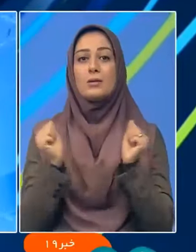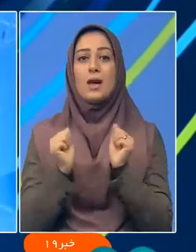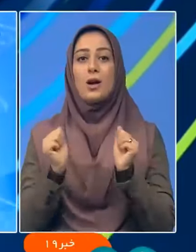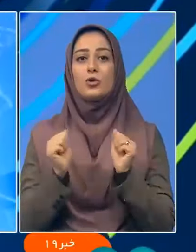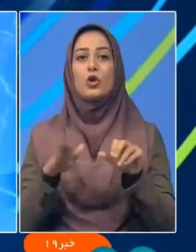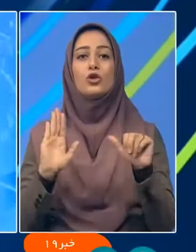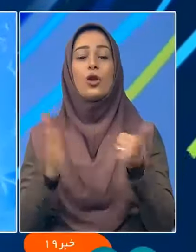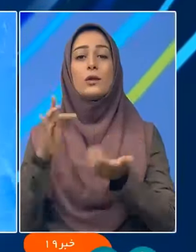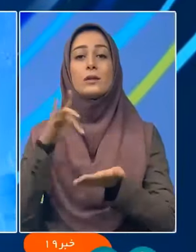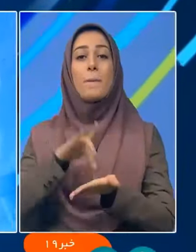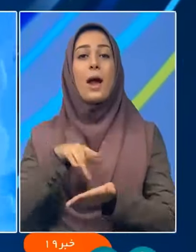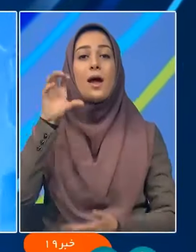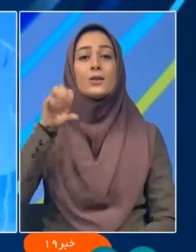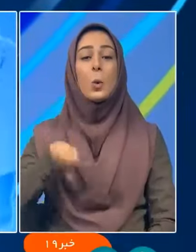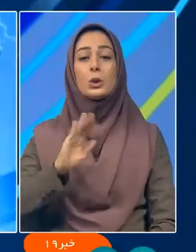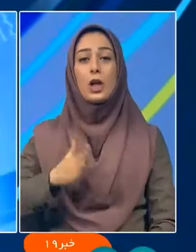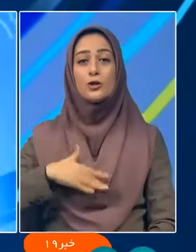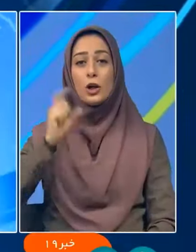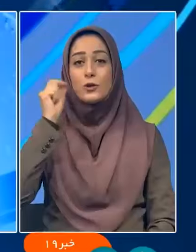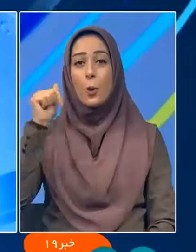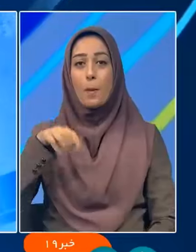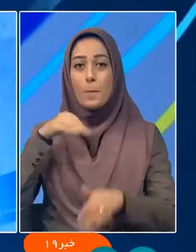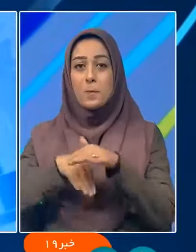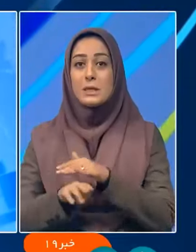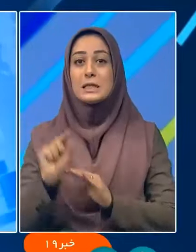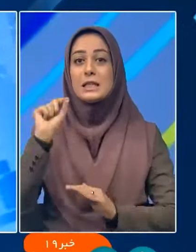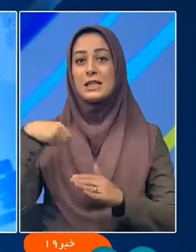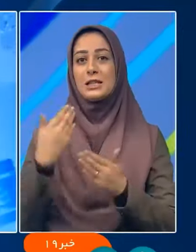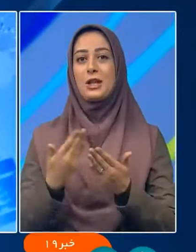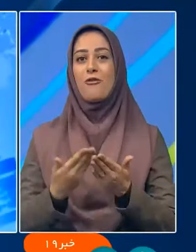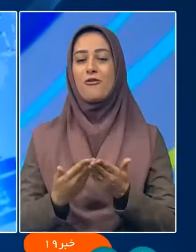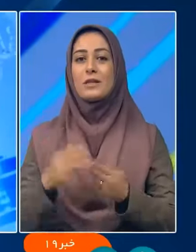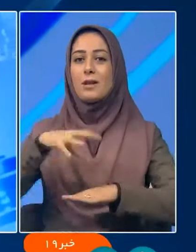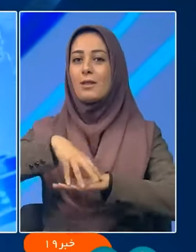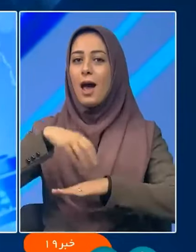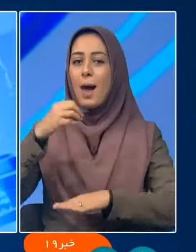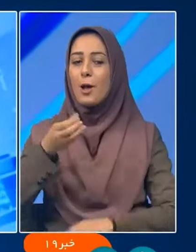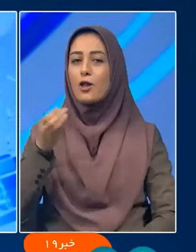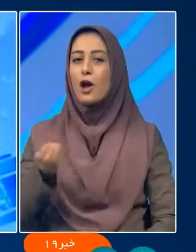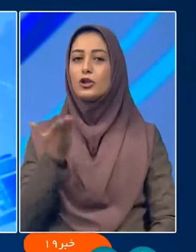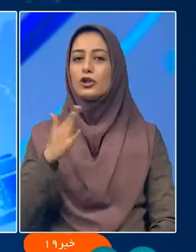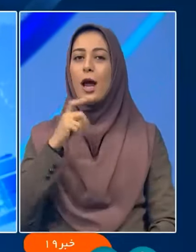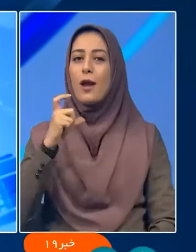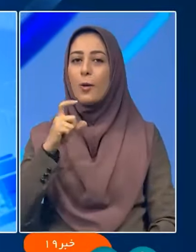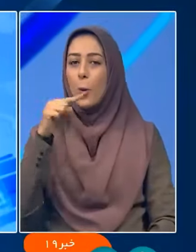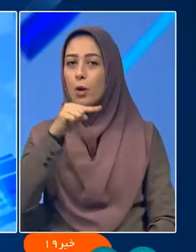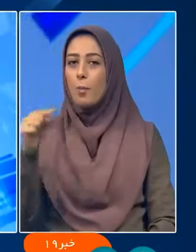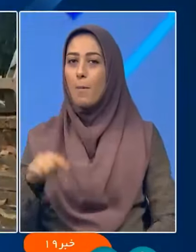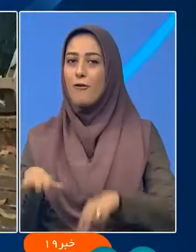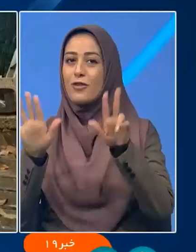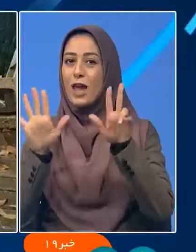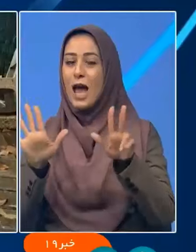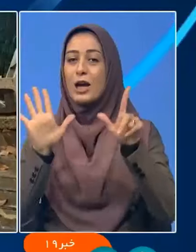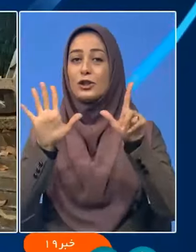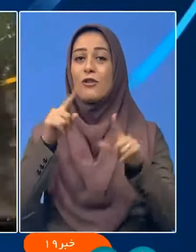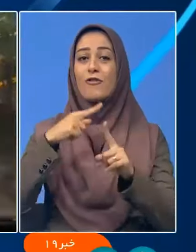مرکز استان کشور در صبح امروز به چند درجه زیر صفر هم رسید و همدان و شهرکرد با دمای منفی 8 و 7